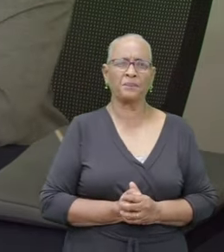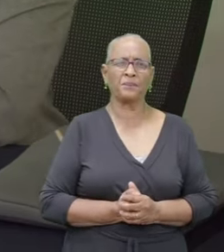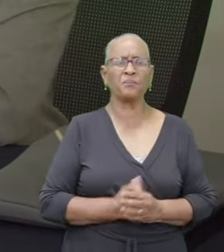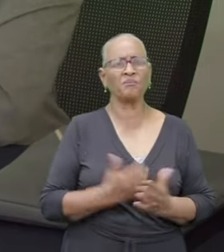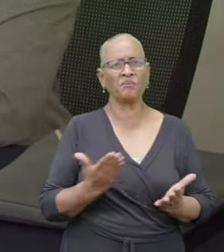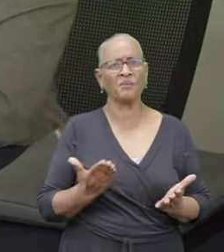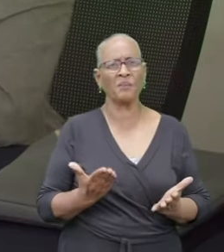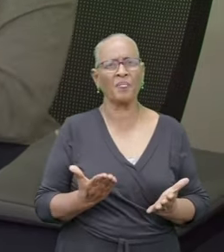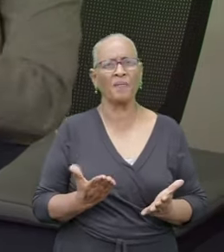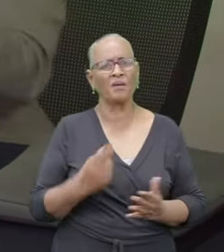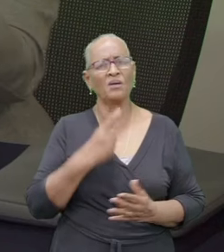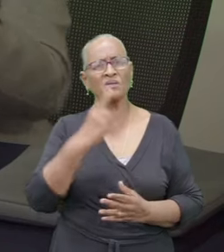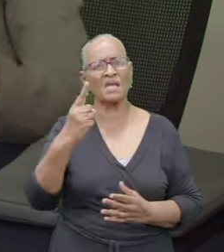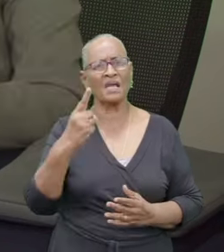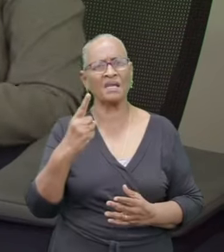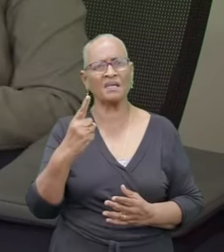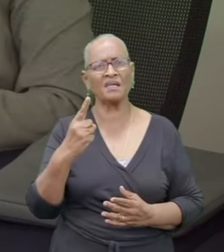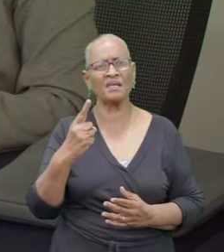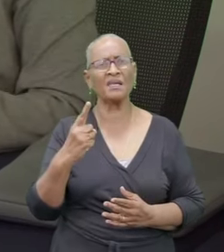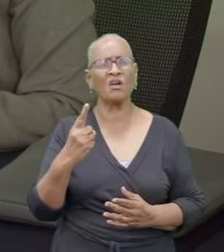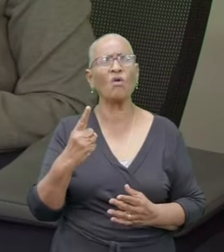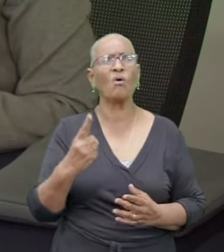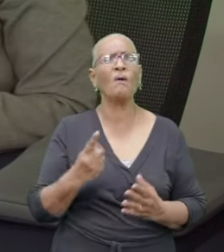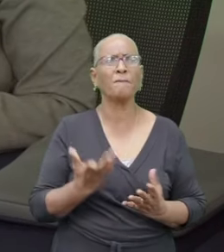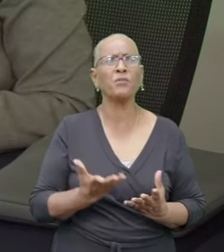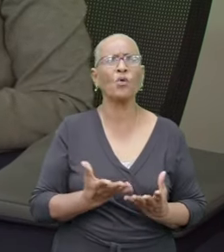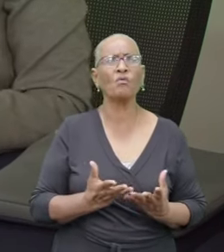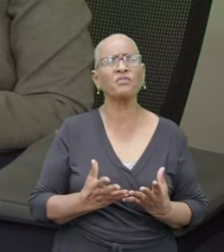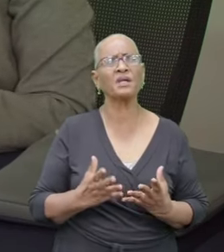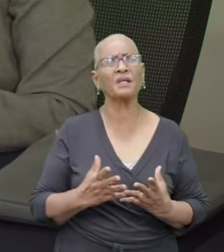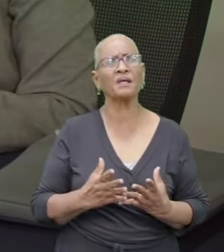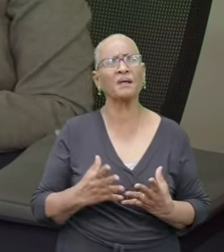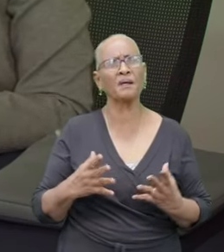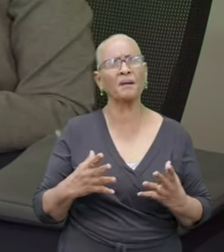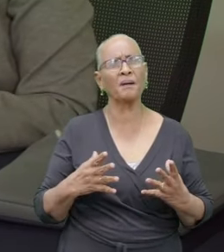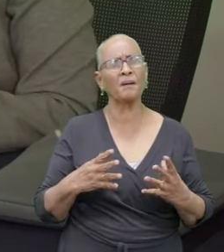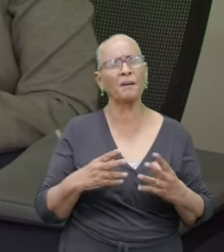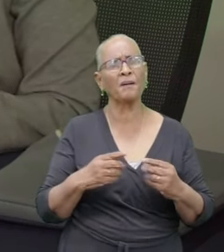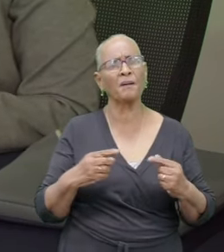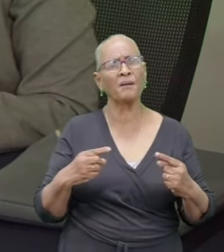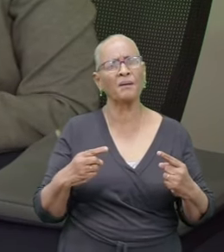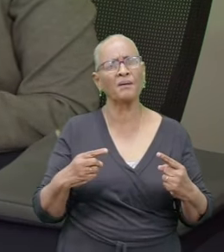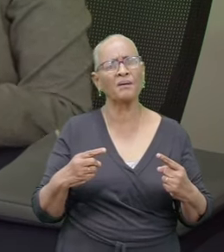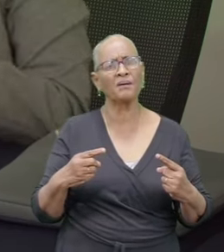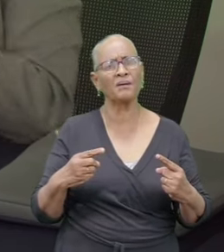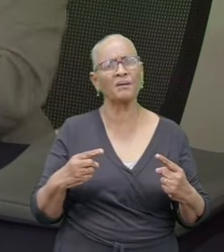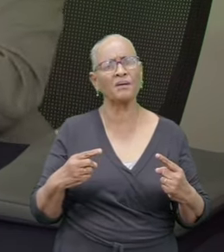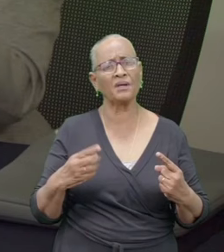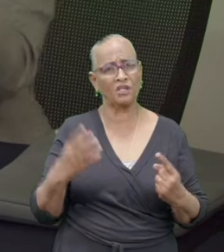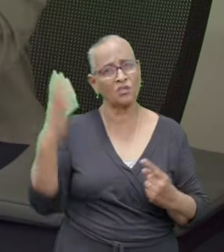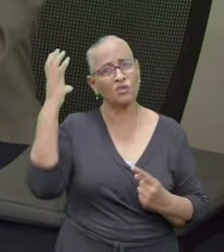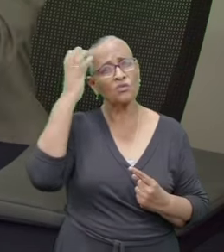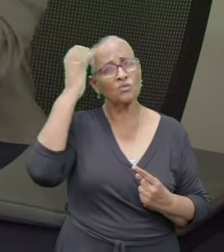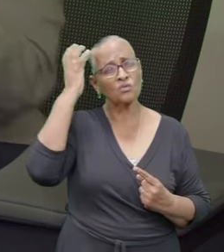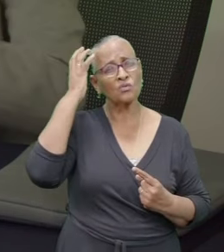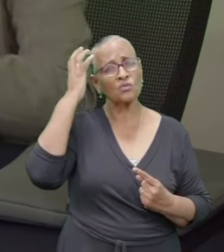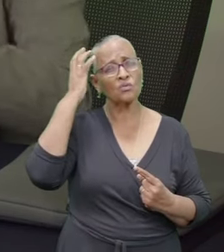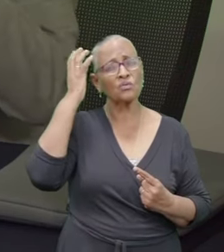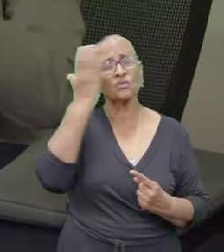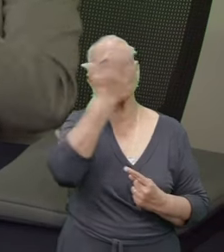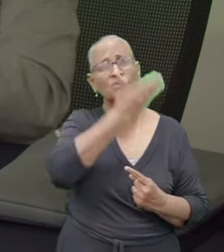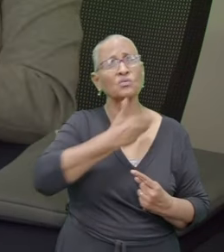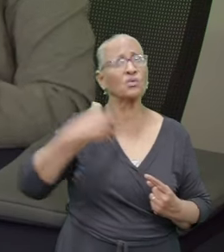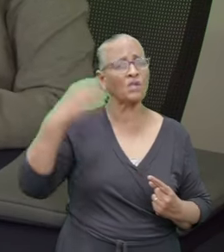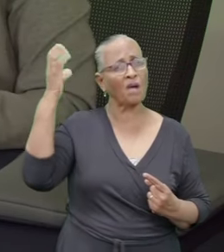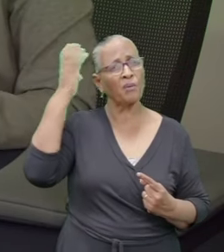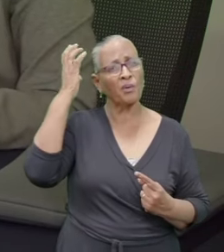U heeft het voorbeeld aangehaald van overal is een brain drain, dat klopt ook wel. Maar wij als Suriname hebben een groter probleem. Dus zoals u zei, nauwlettend